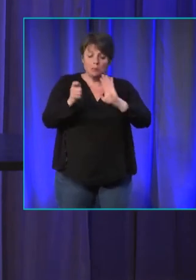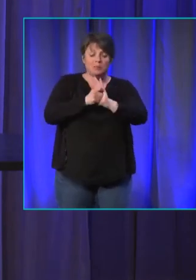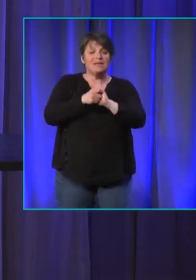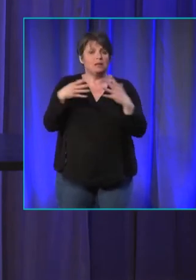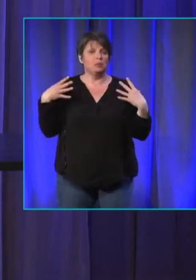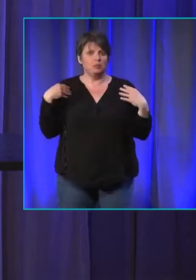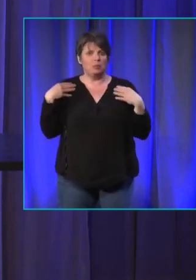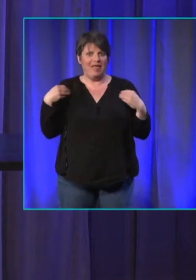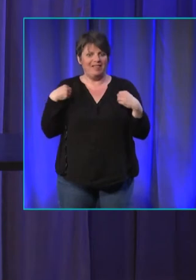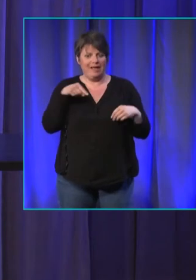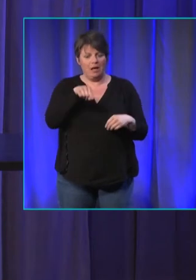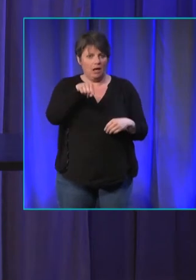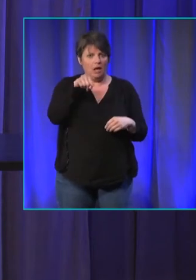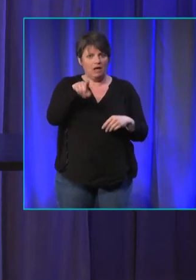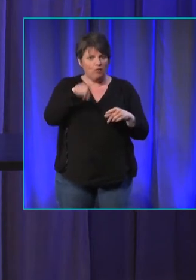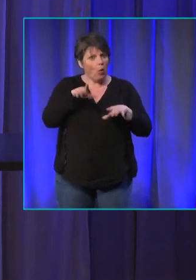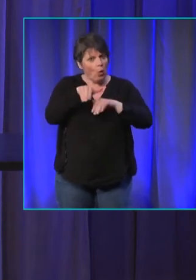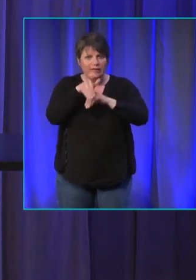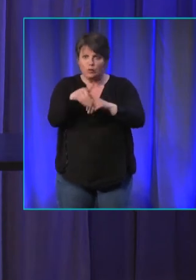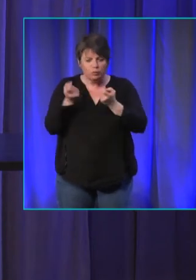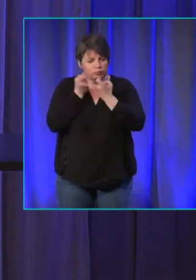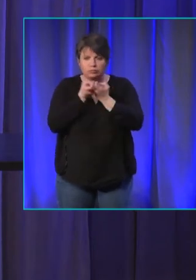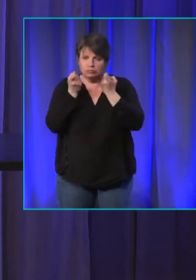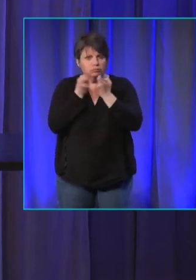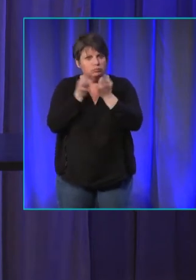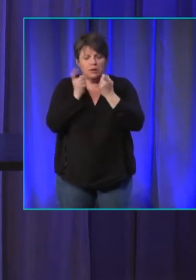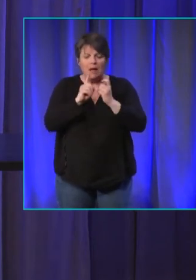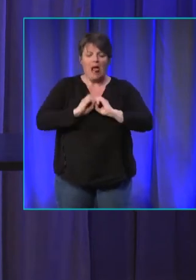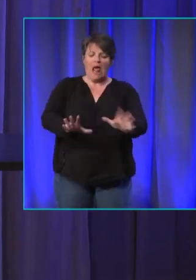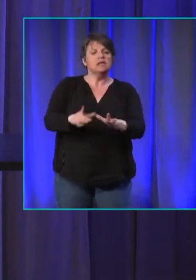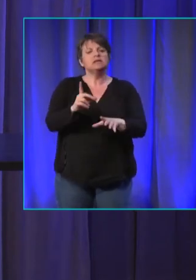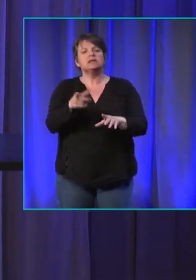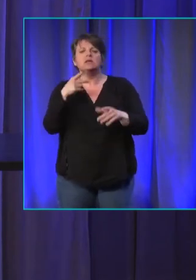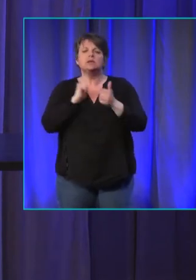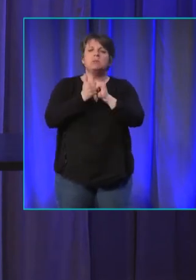bien compris, mais je pense qu'il faut aussi en faire un petit peu avant, ça va de soi.